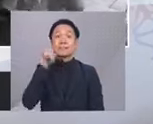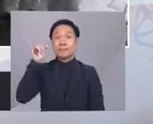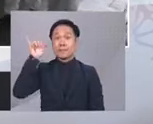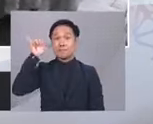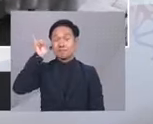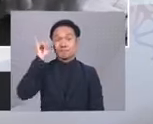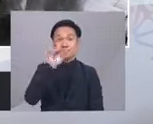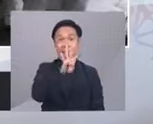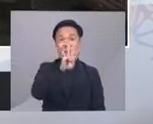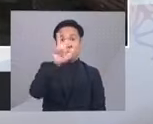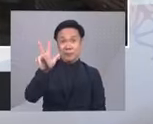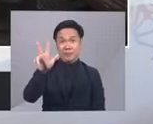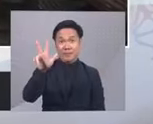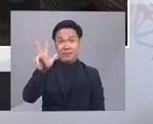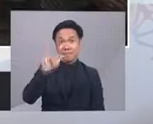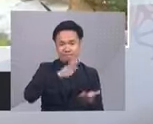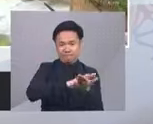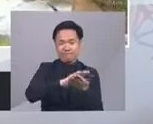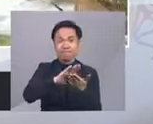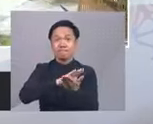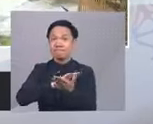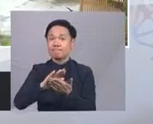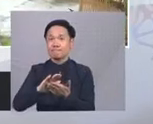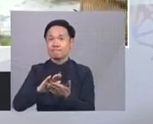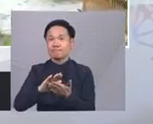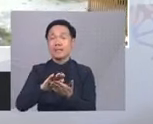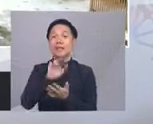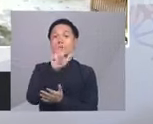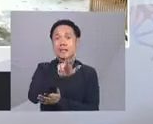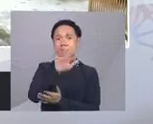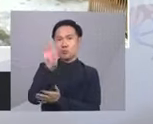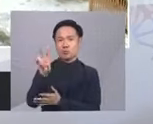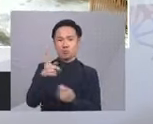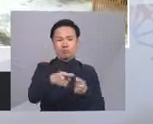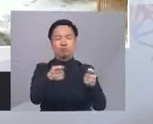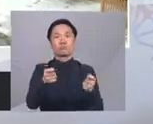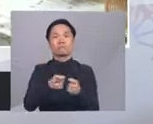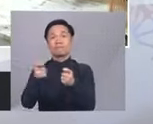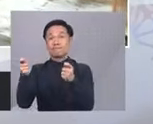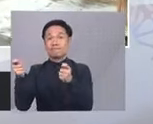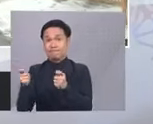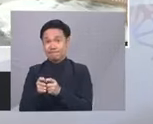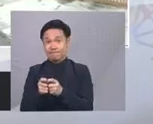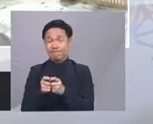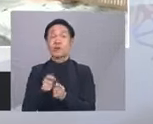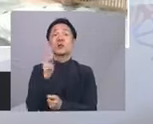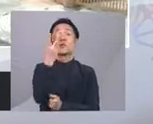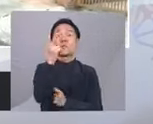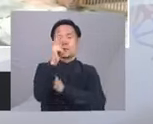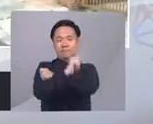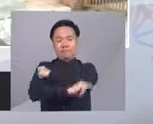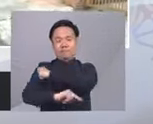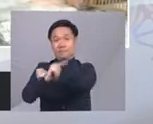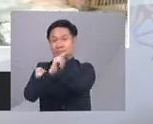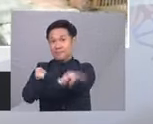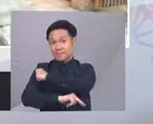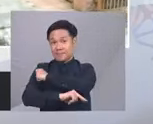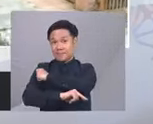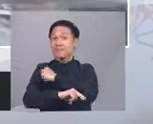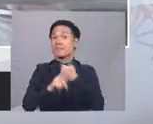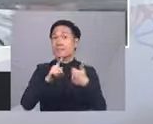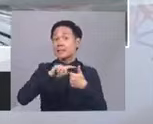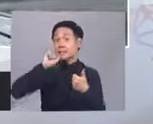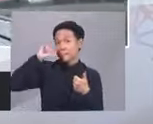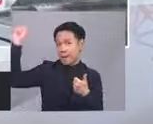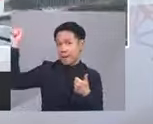43 operasi sanitasi yang meliputi 37 zon di 12 negeri antaranya